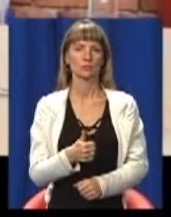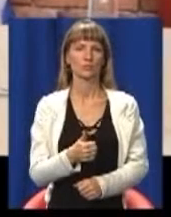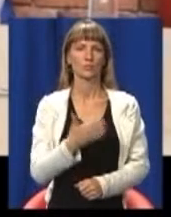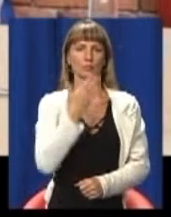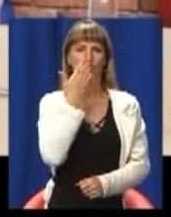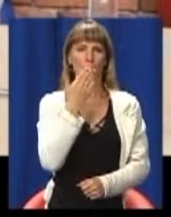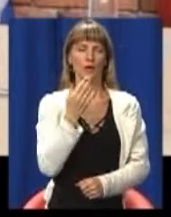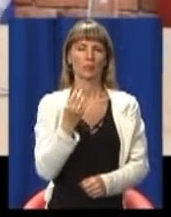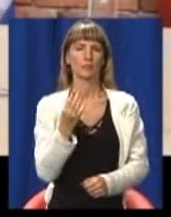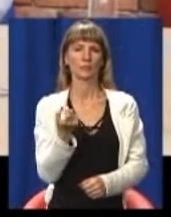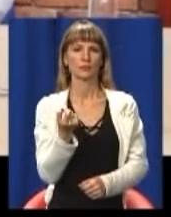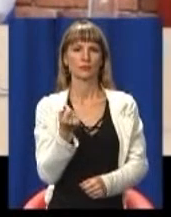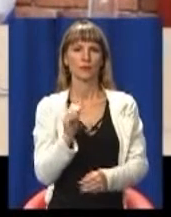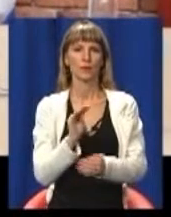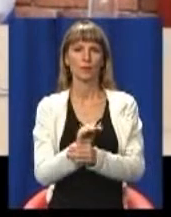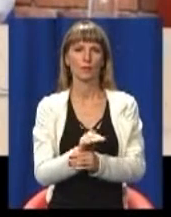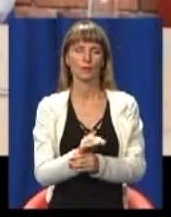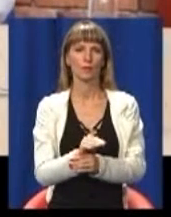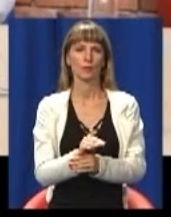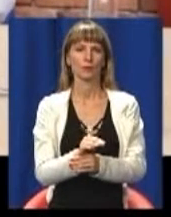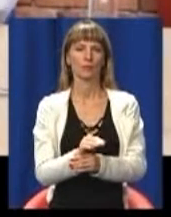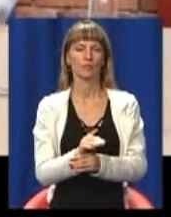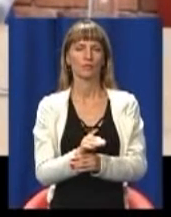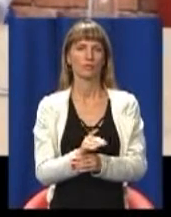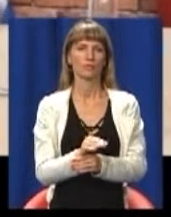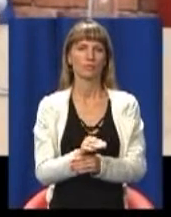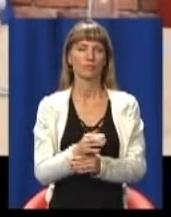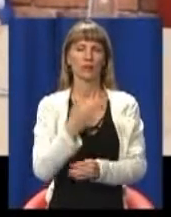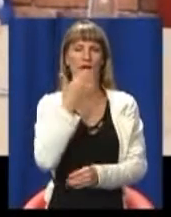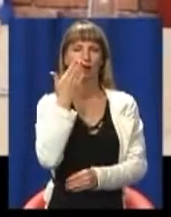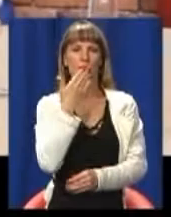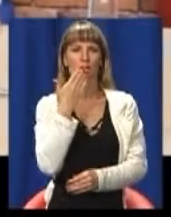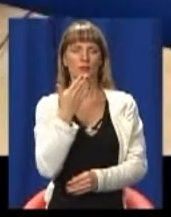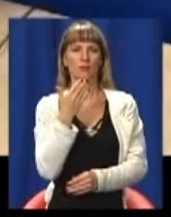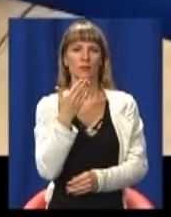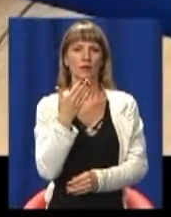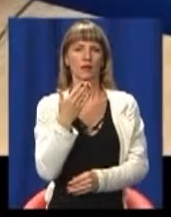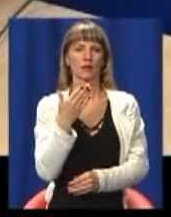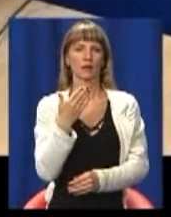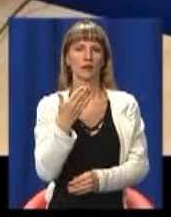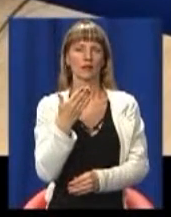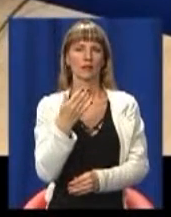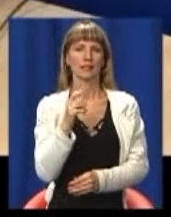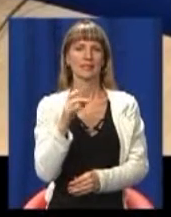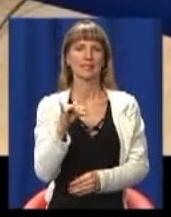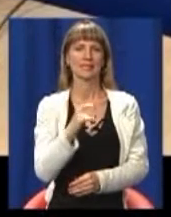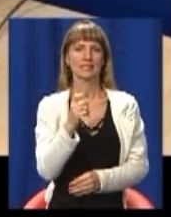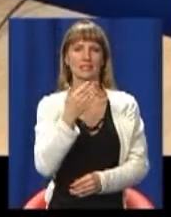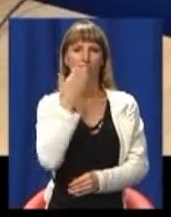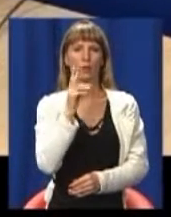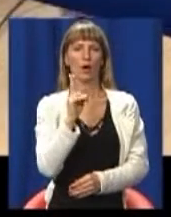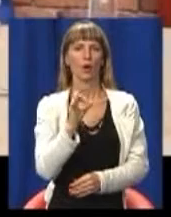дуже добре пахло, додамо туди трошки отакого ароматизатору. Він із запахом